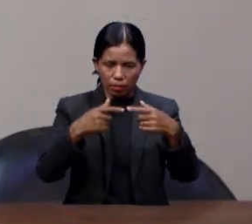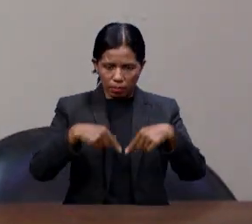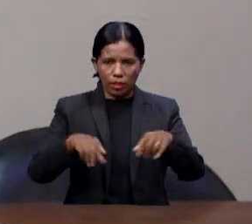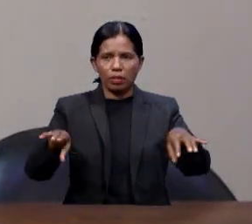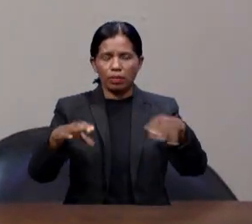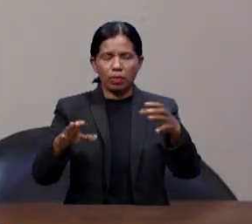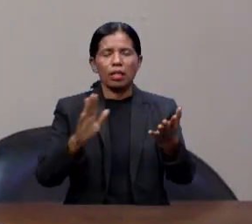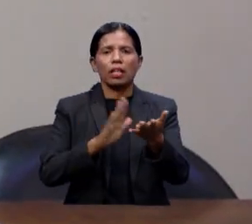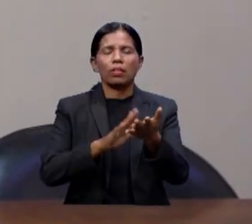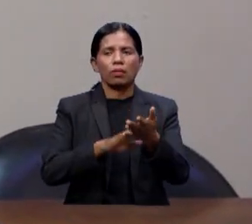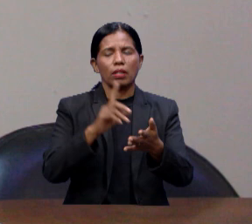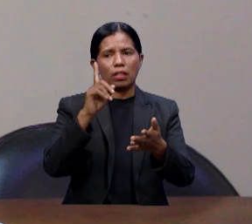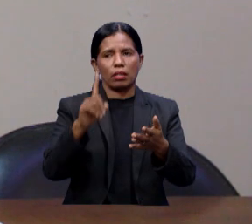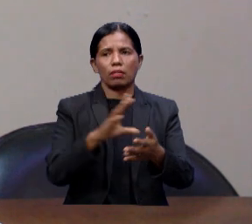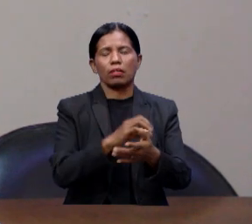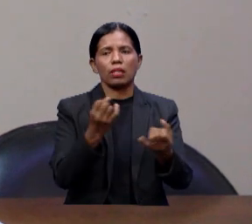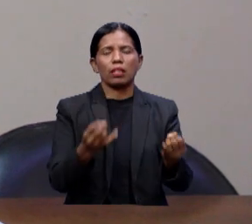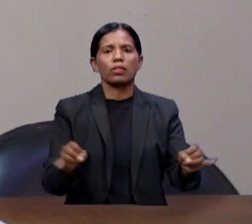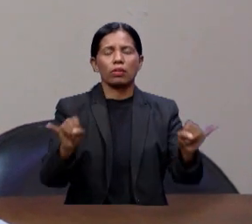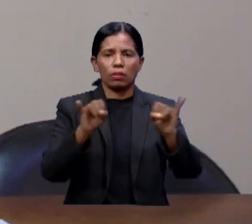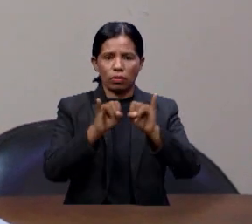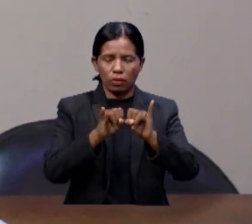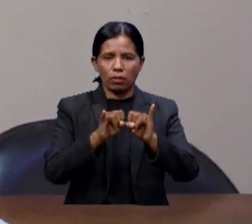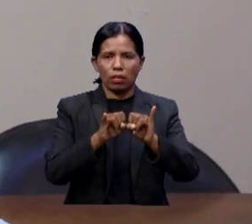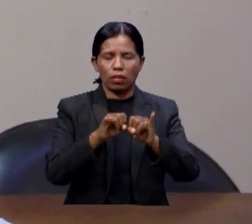ide ema bolunaran instituto ka